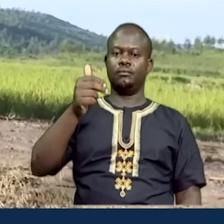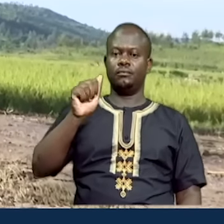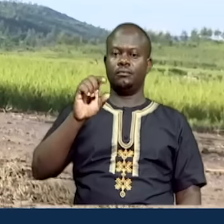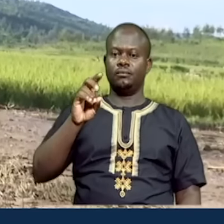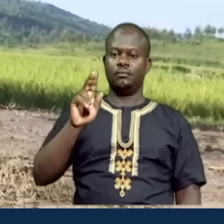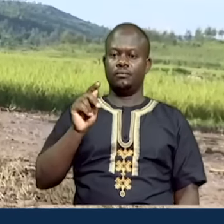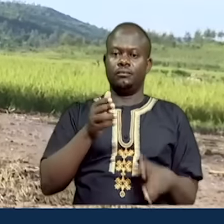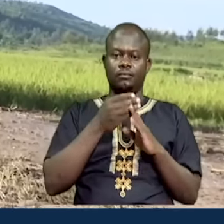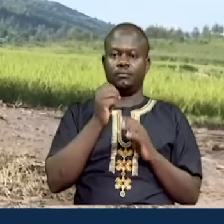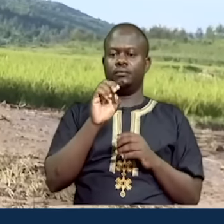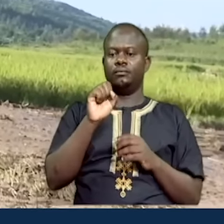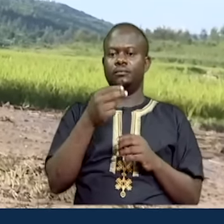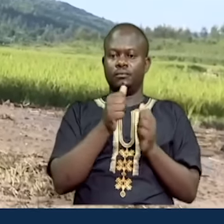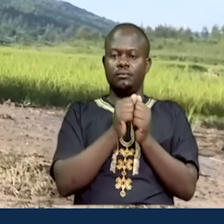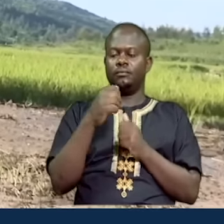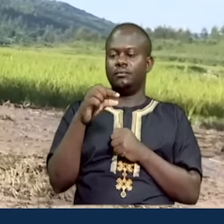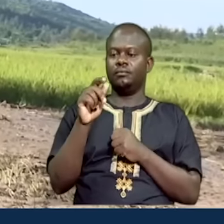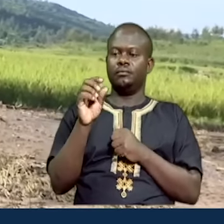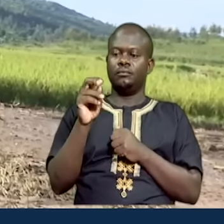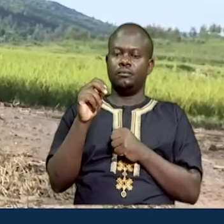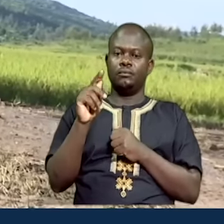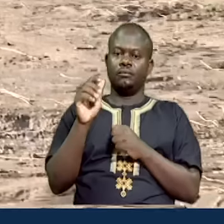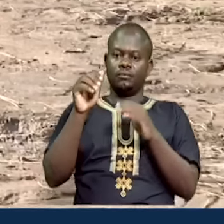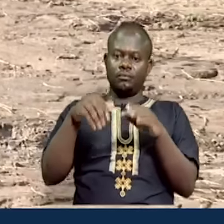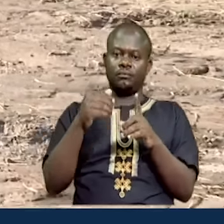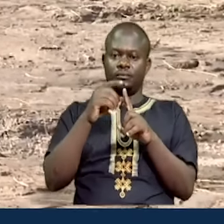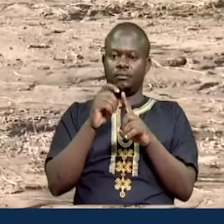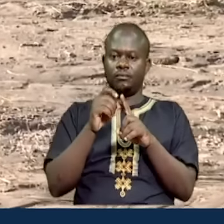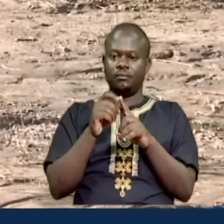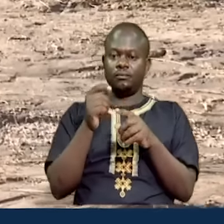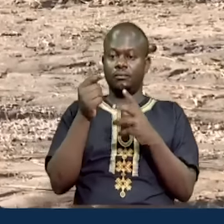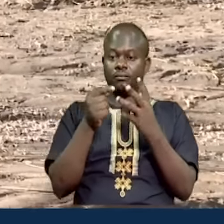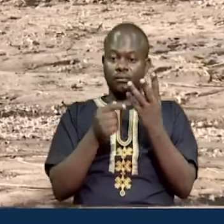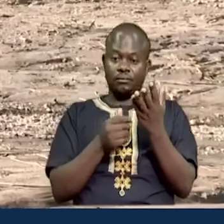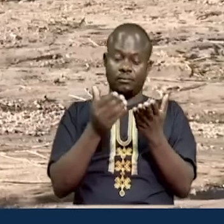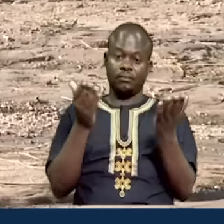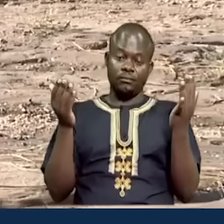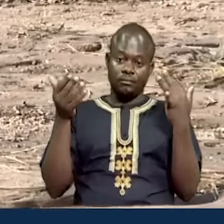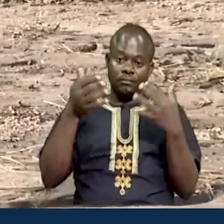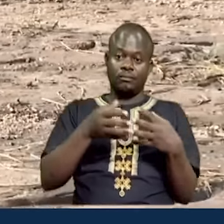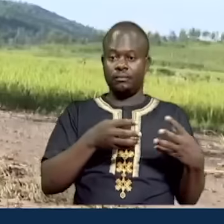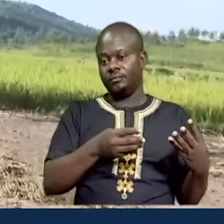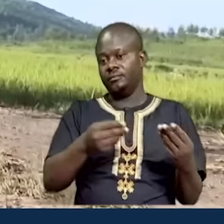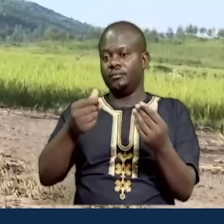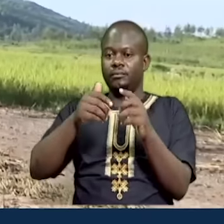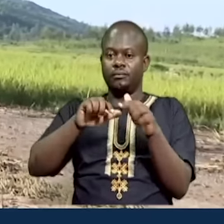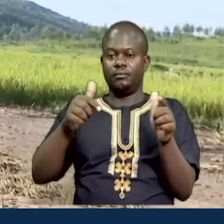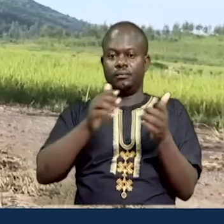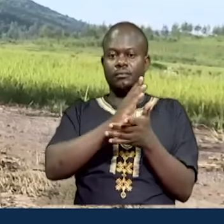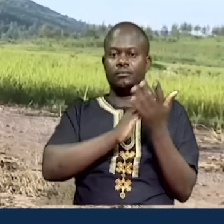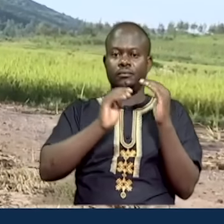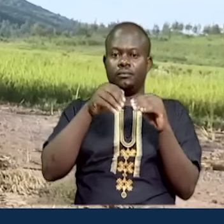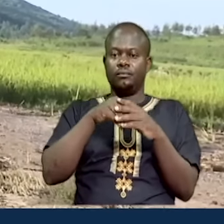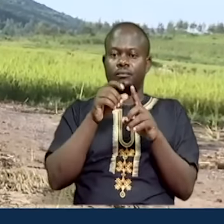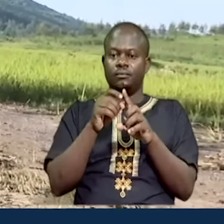y'imirenge ya Musha na Gikonko ni mu karere ka Gisagara bahinga umuceri. Ibiza biherutse kuza bitwara imirima imwe ihinzemo